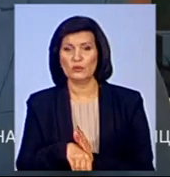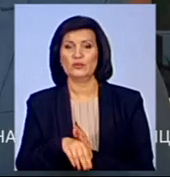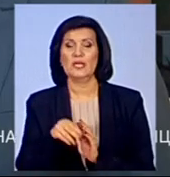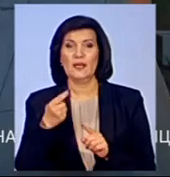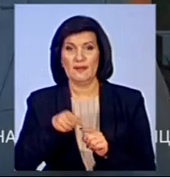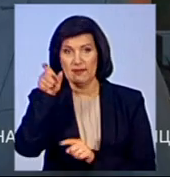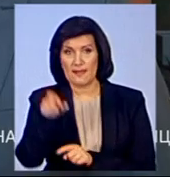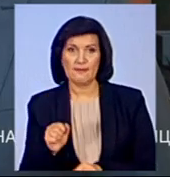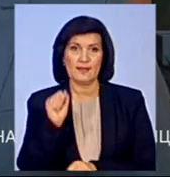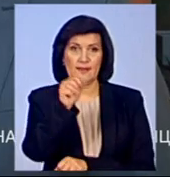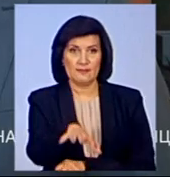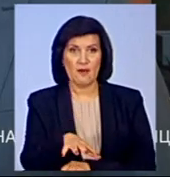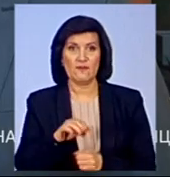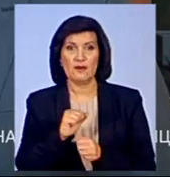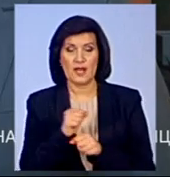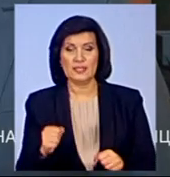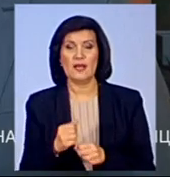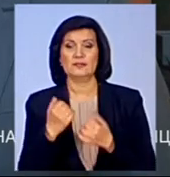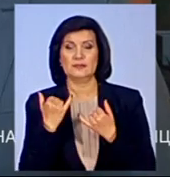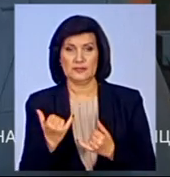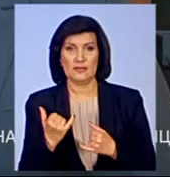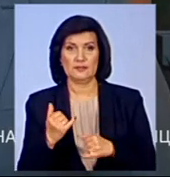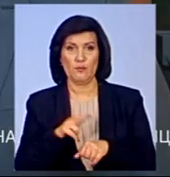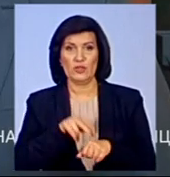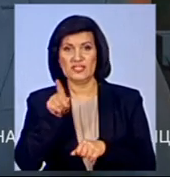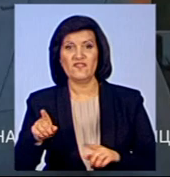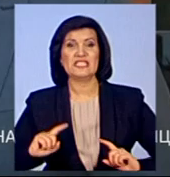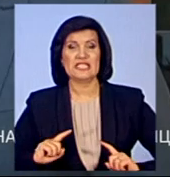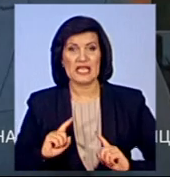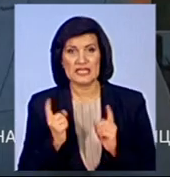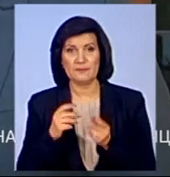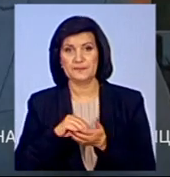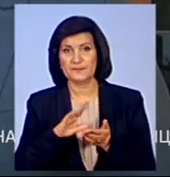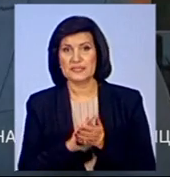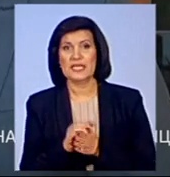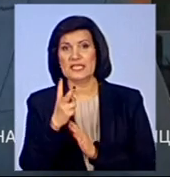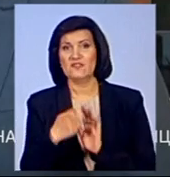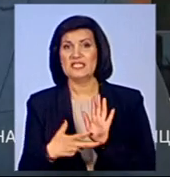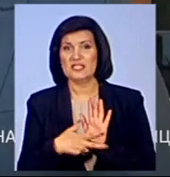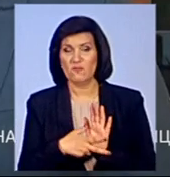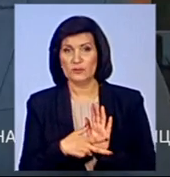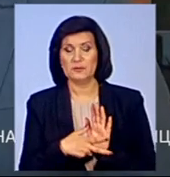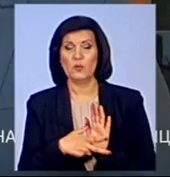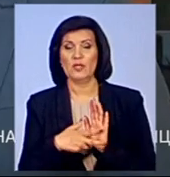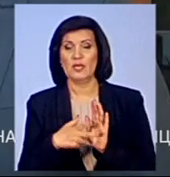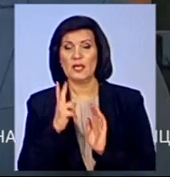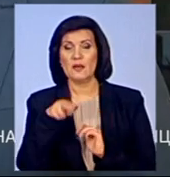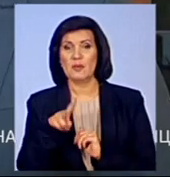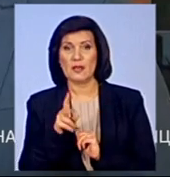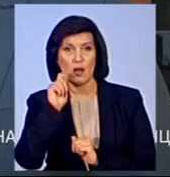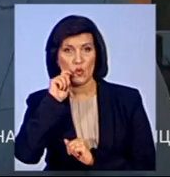кидав гранату. Він в теперішній час поліцією затриманий, порядку статті 208 КПК України,